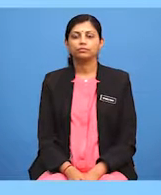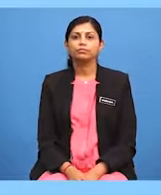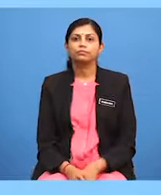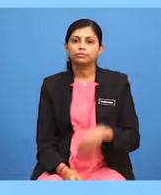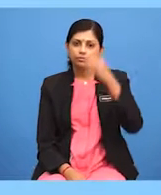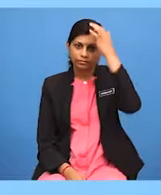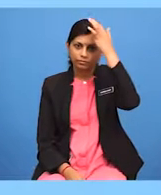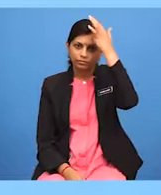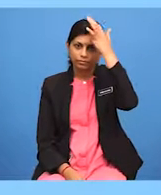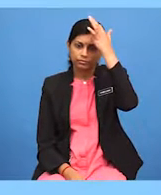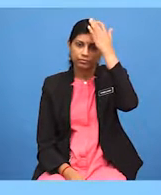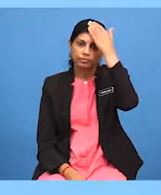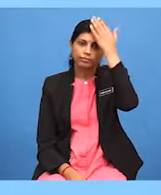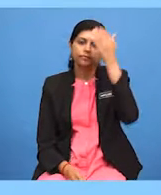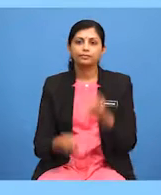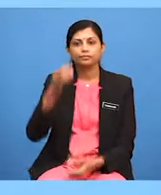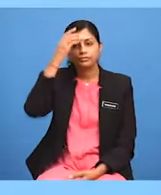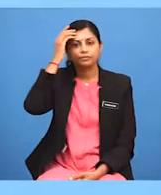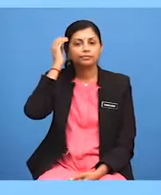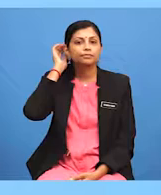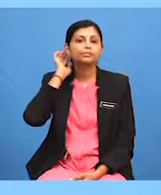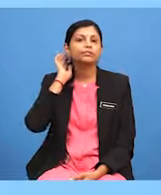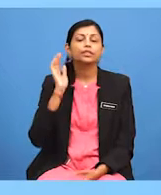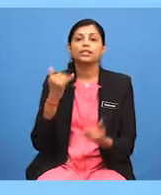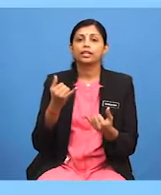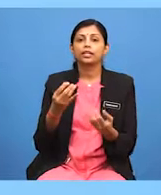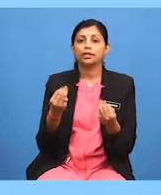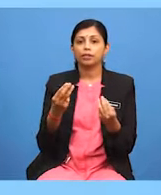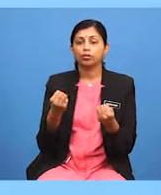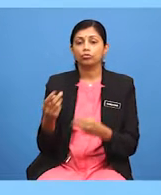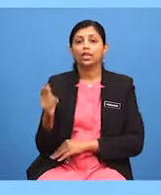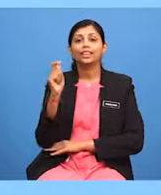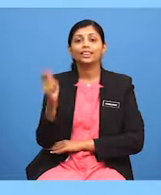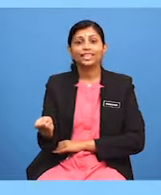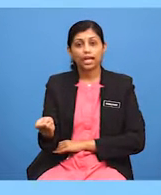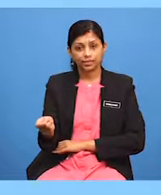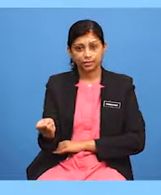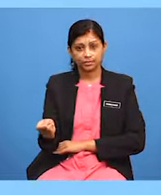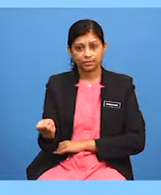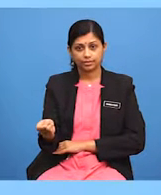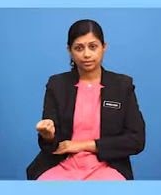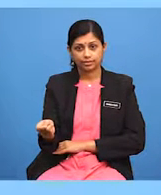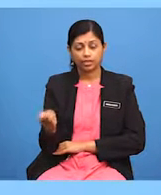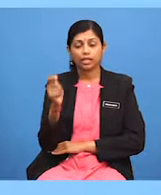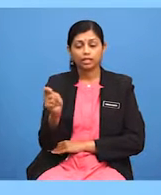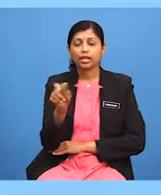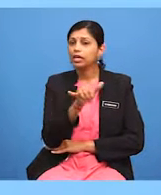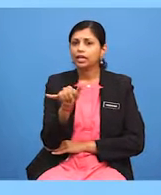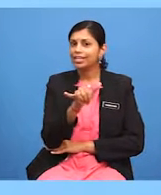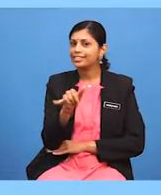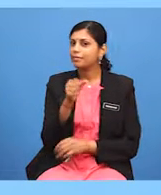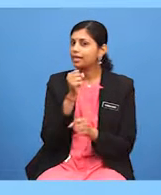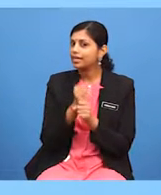tenaga yang digunakan untuk mengangkat beban oleh kren adalah sama dengan kerja